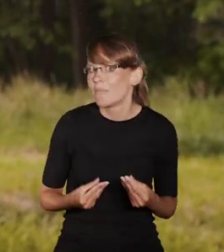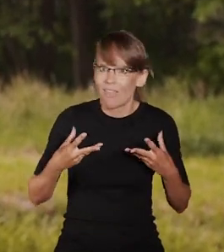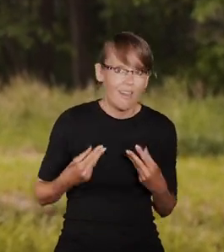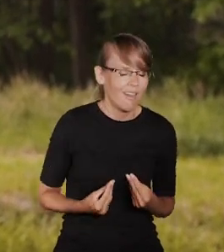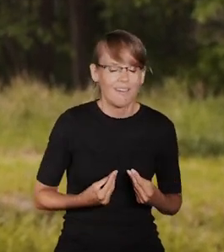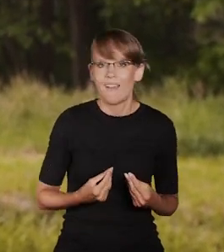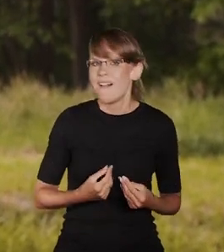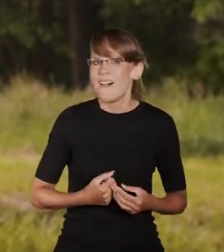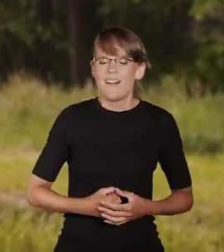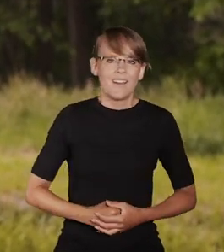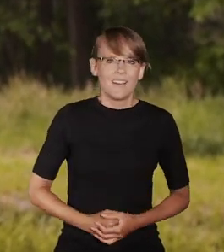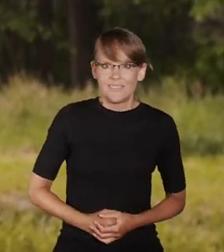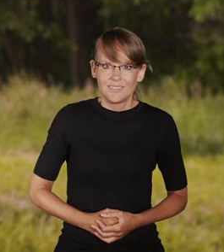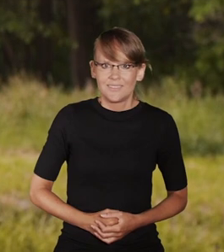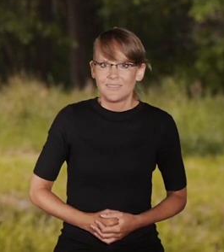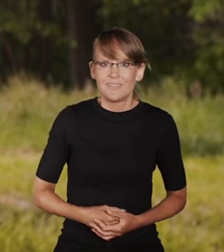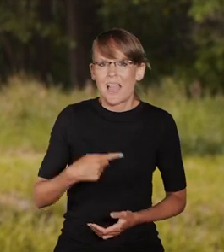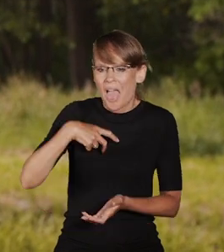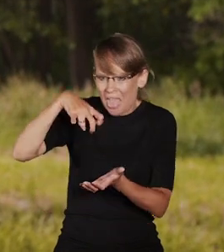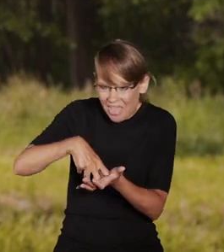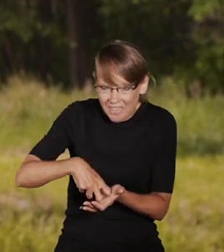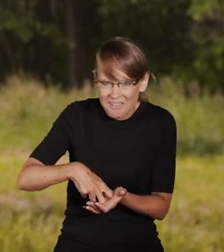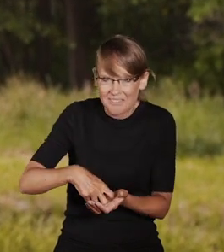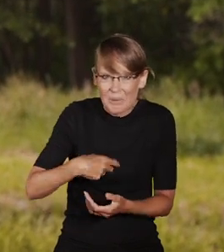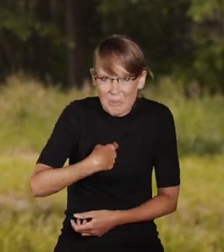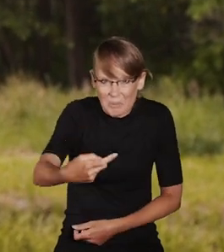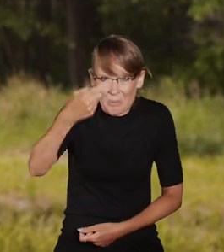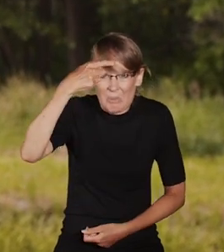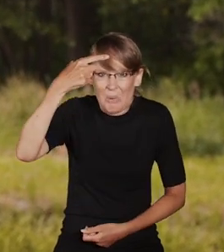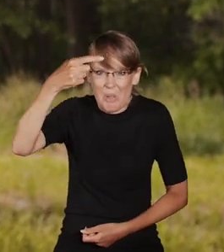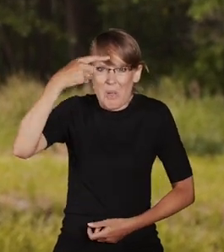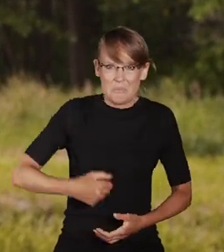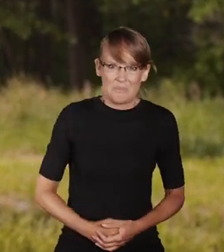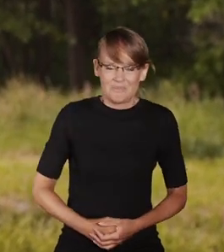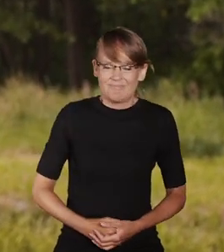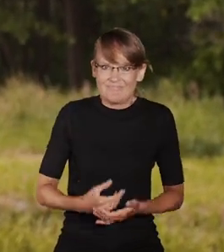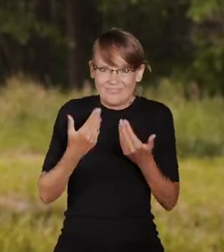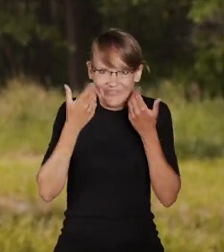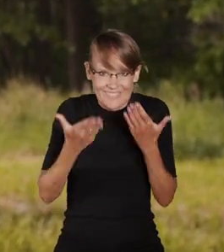sobie, aż to nagle wsiągłem na amen. Oświadczam się.